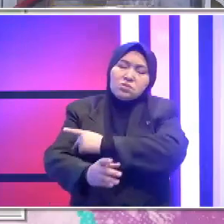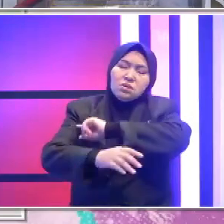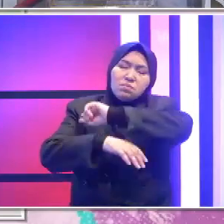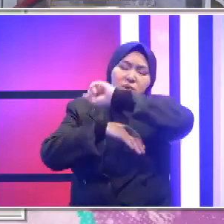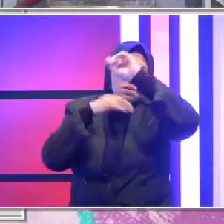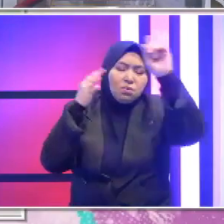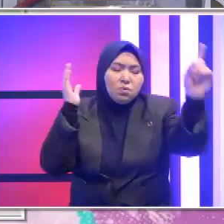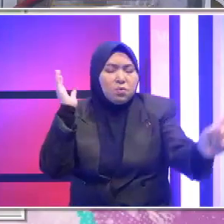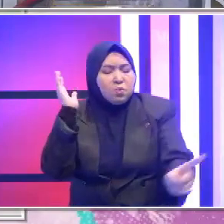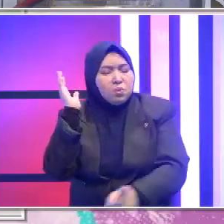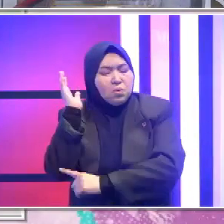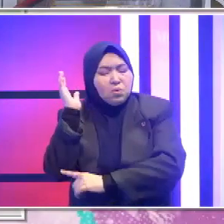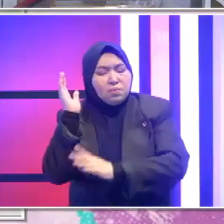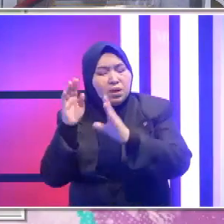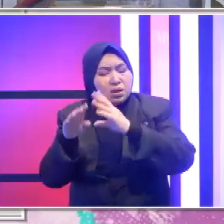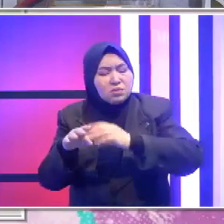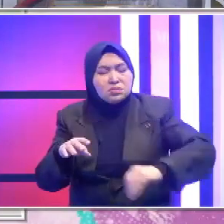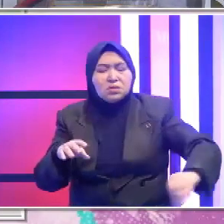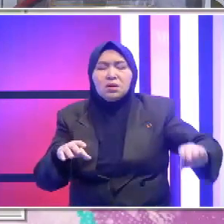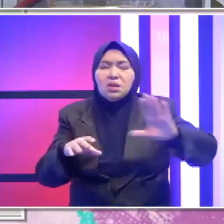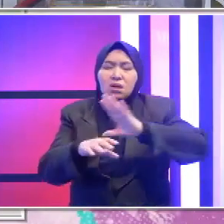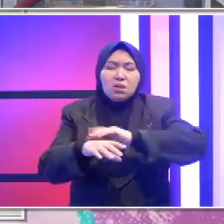wainnailaihi tunggu